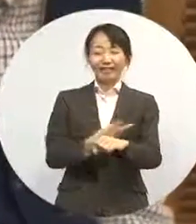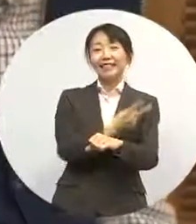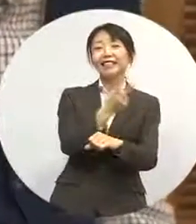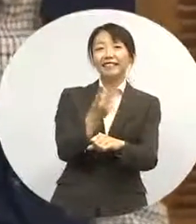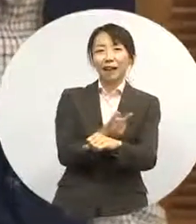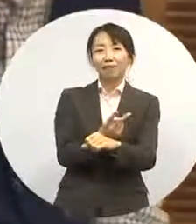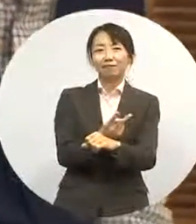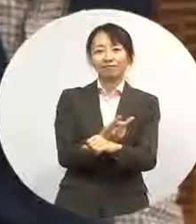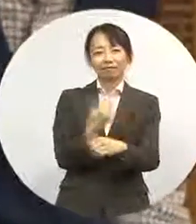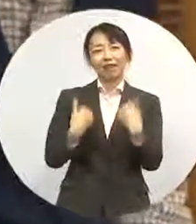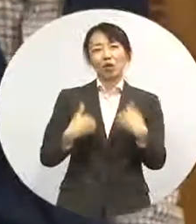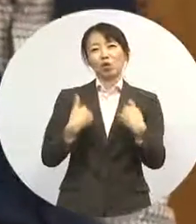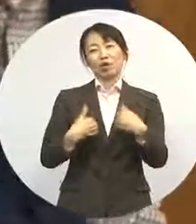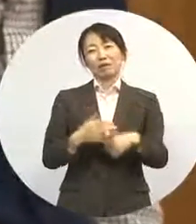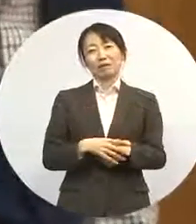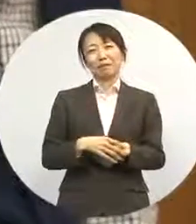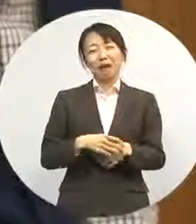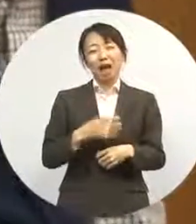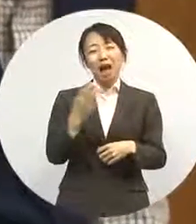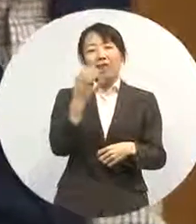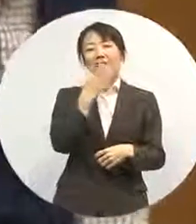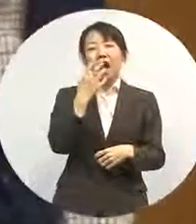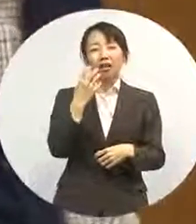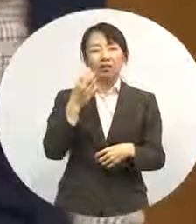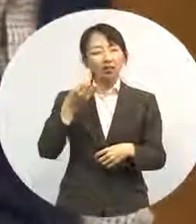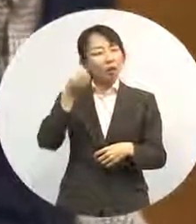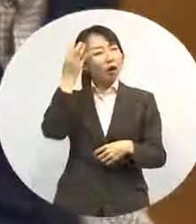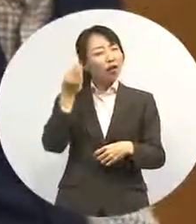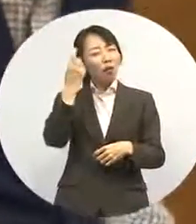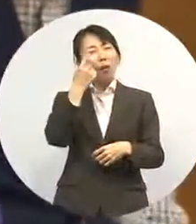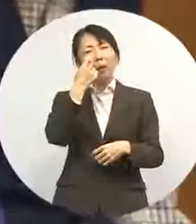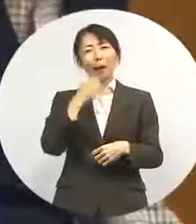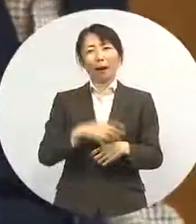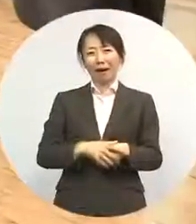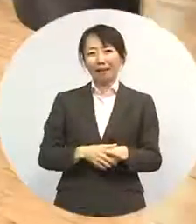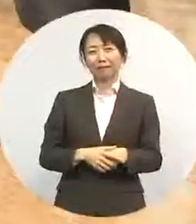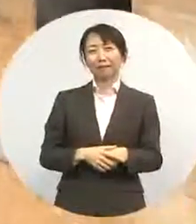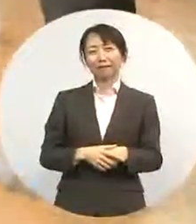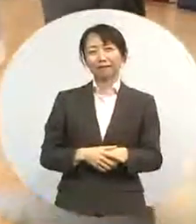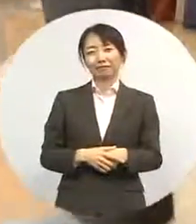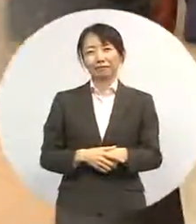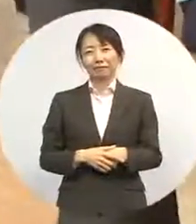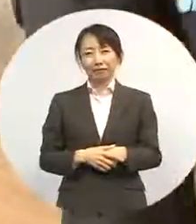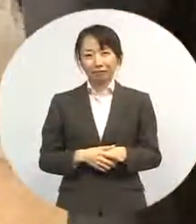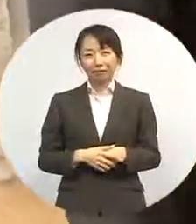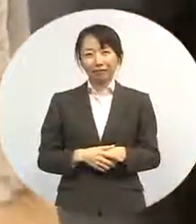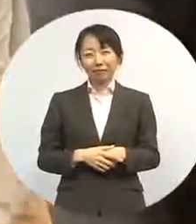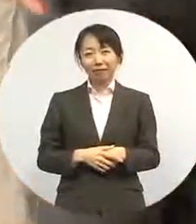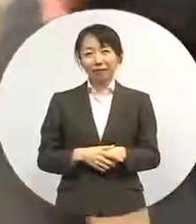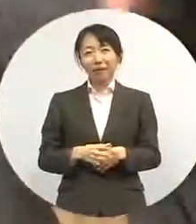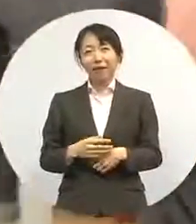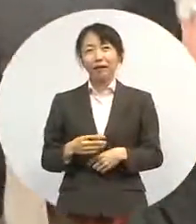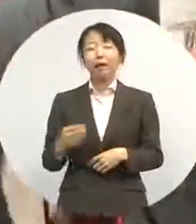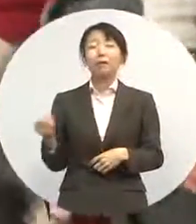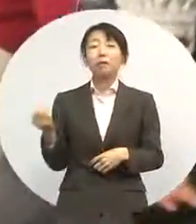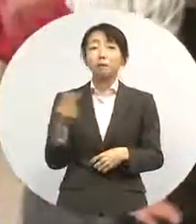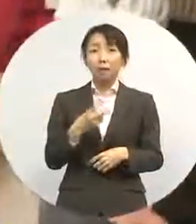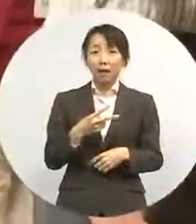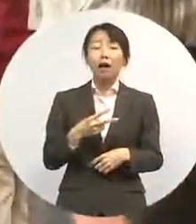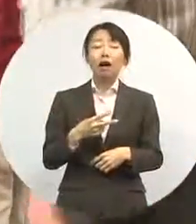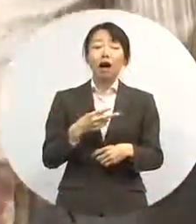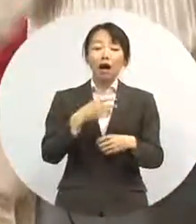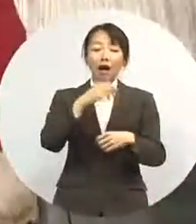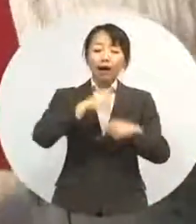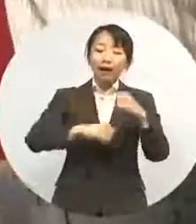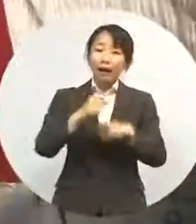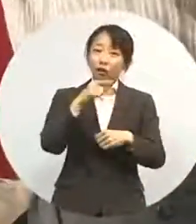しむんですよ。 覚えてない よ。結構面白いですよ。 さらに老人クラブの活動を通